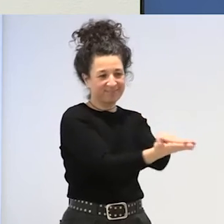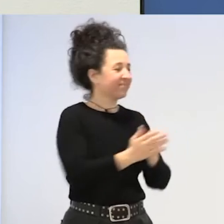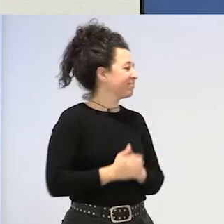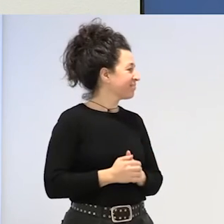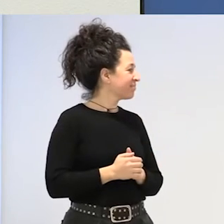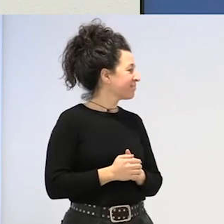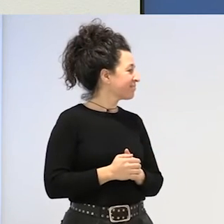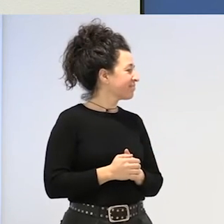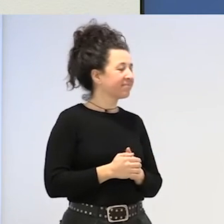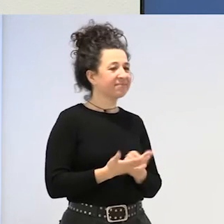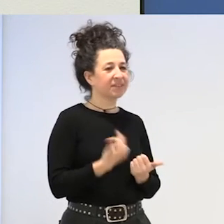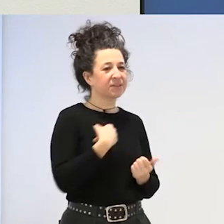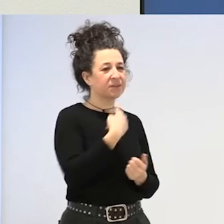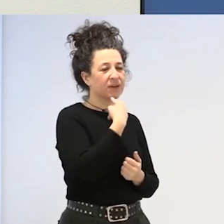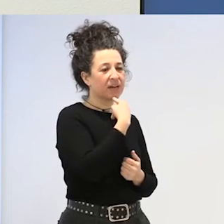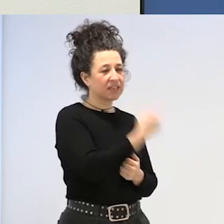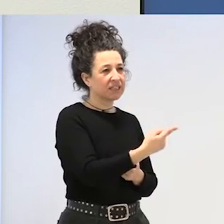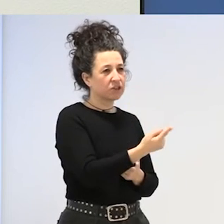Nik, bueno, hor aipatu dituzu